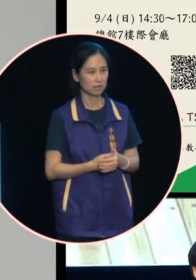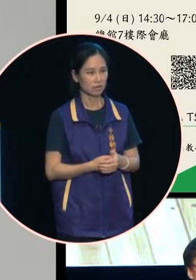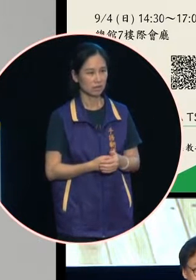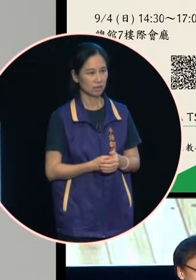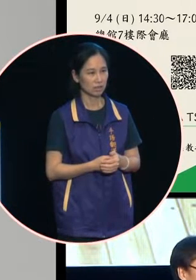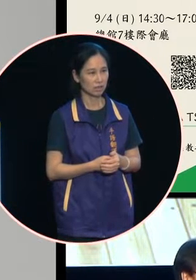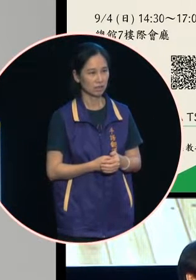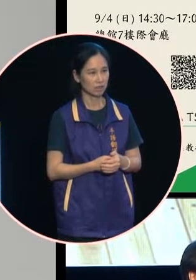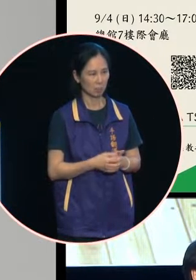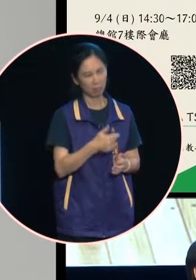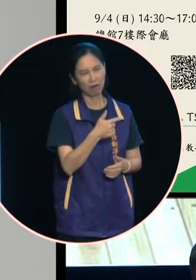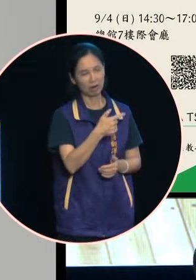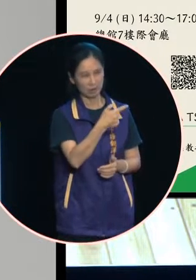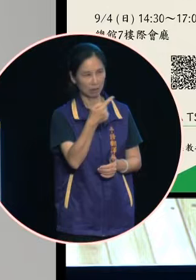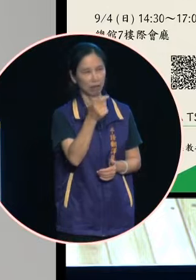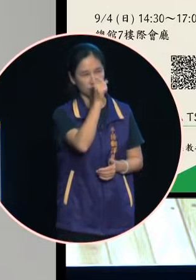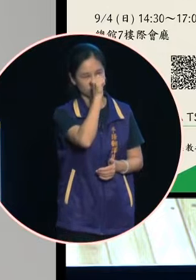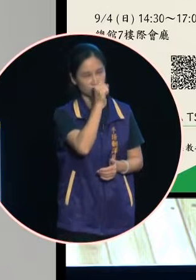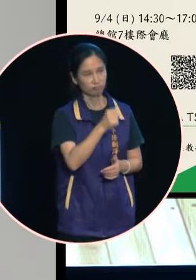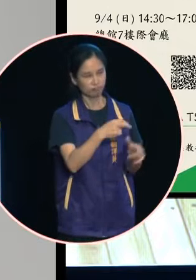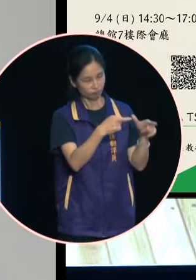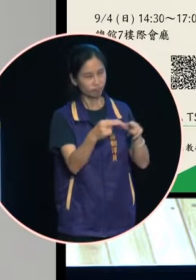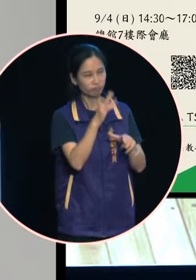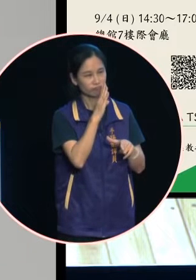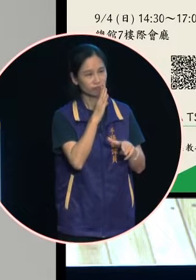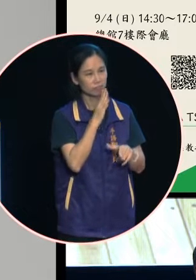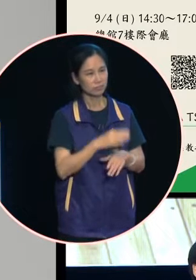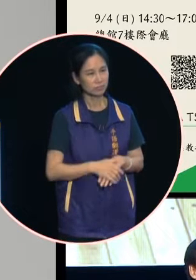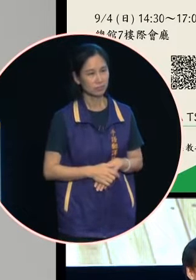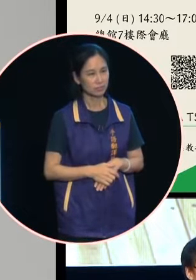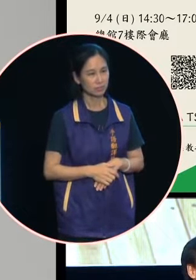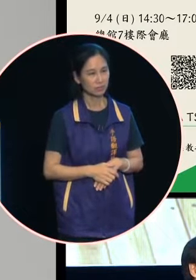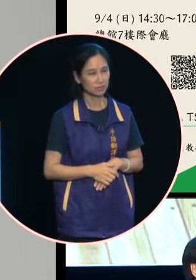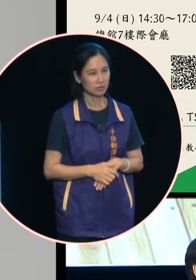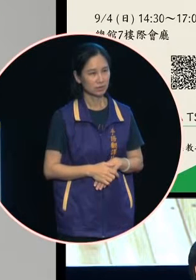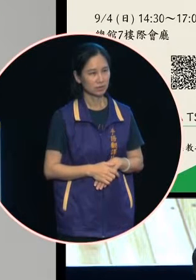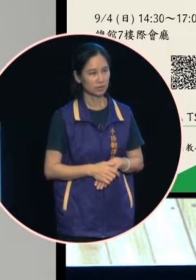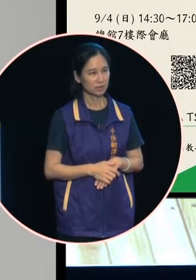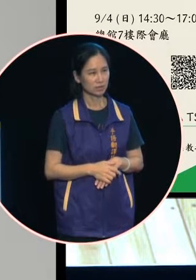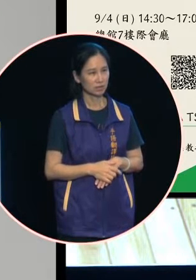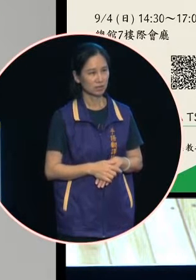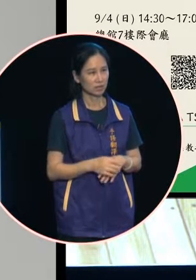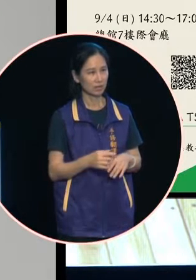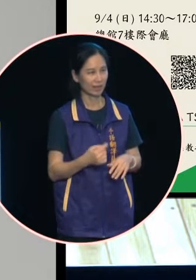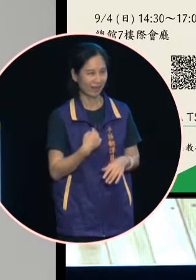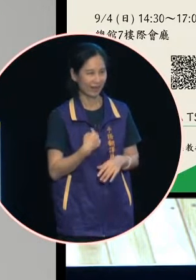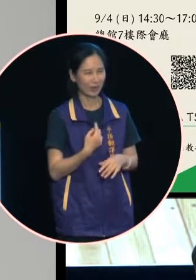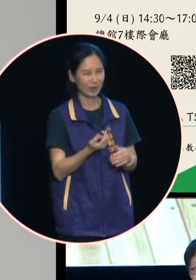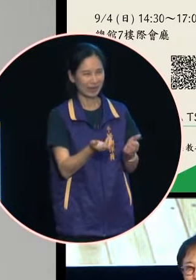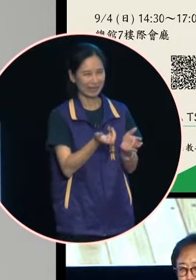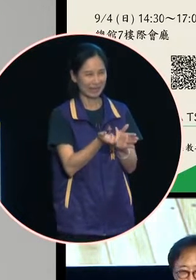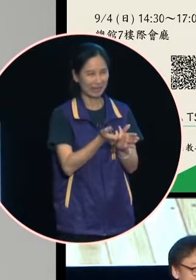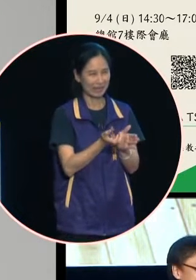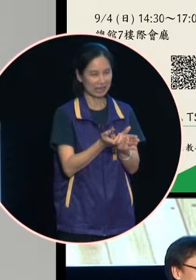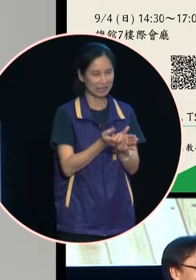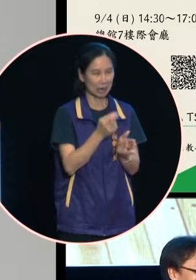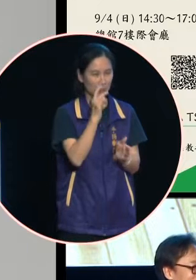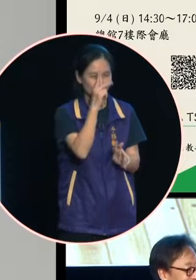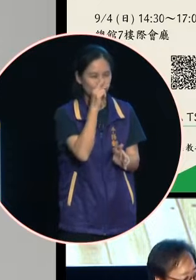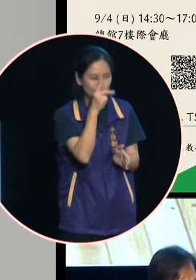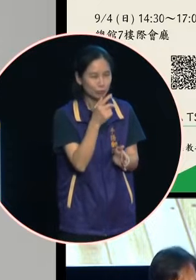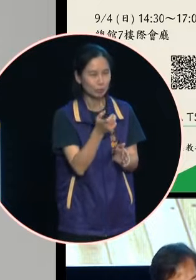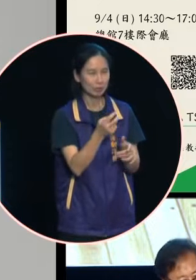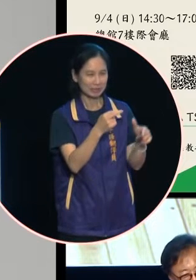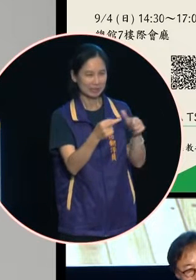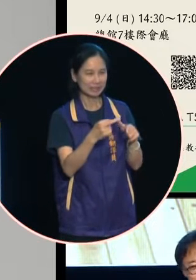的好的介绍，最后就差一点把我做说成安倍先生，就太荣誉